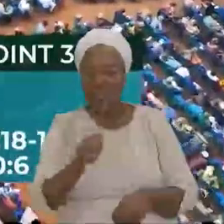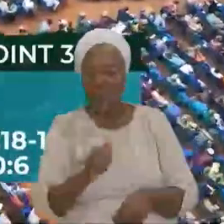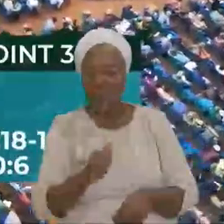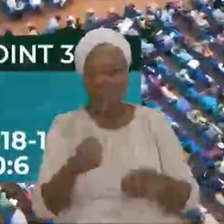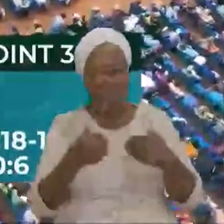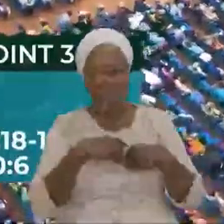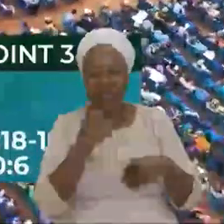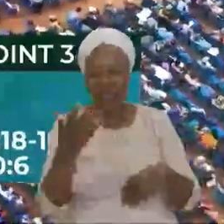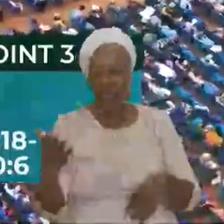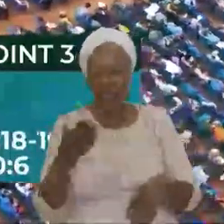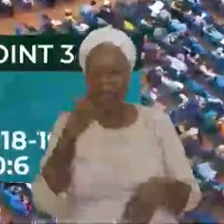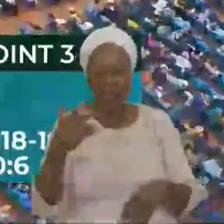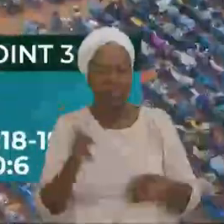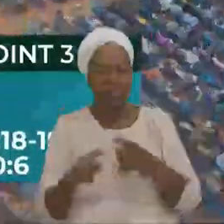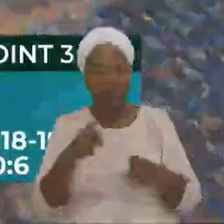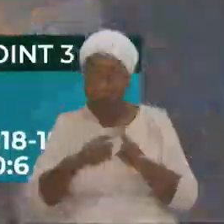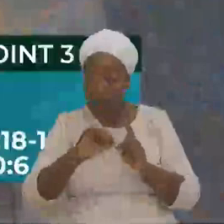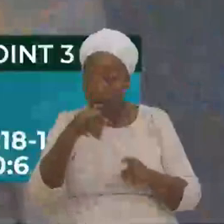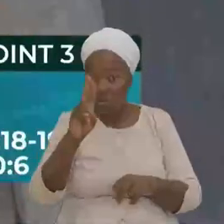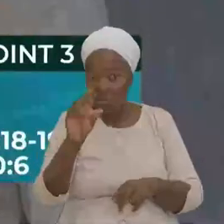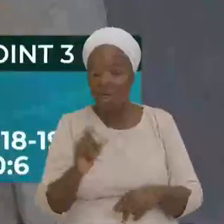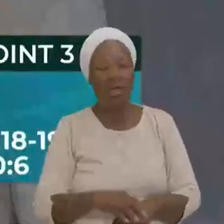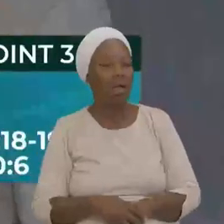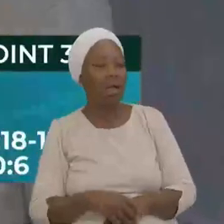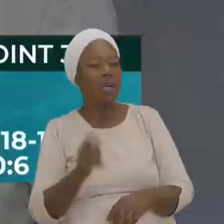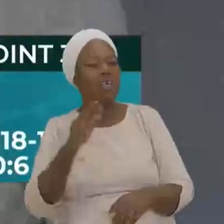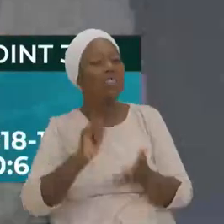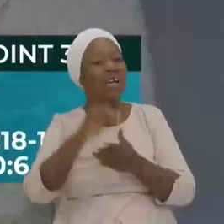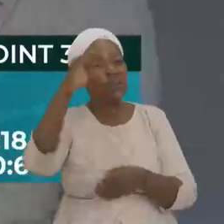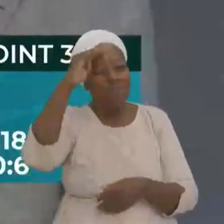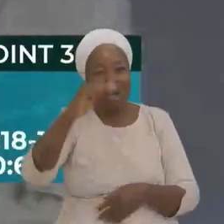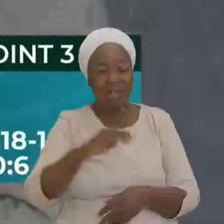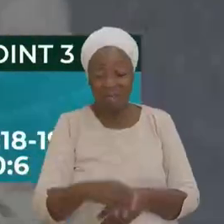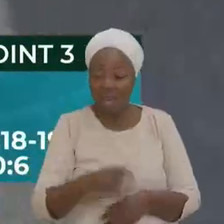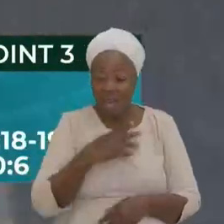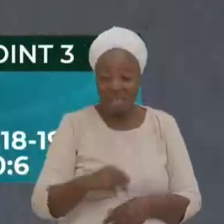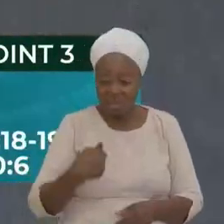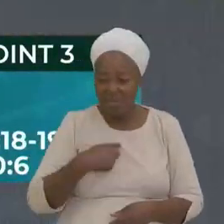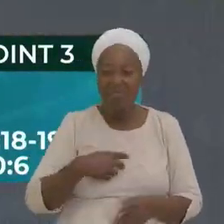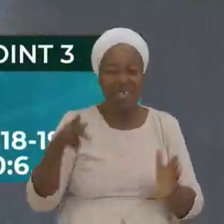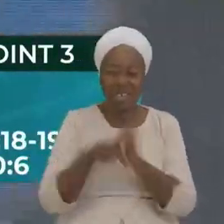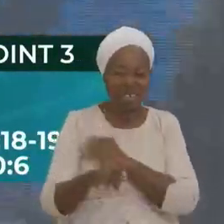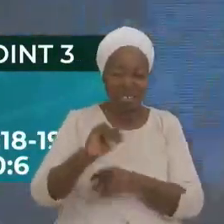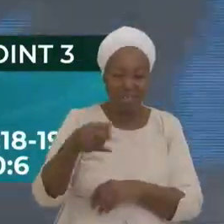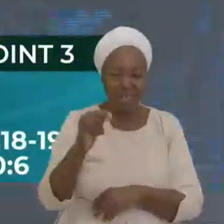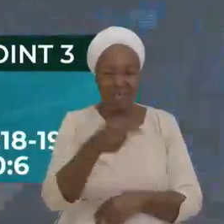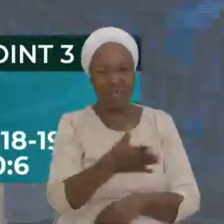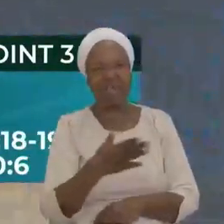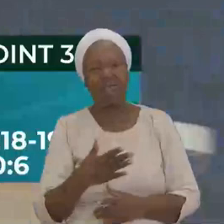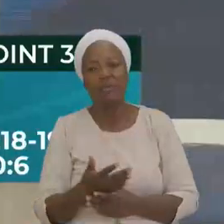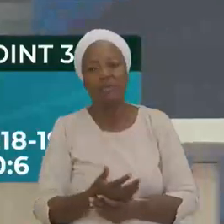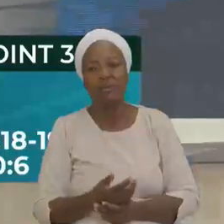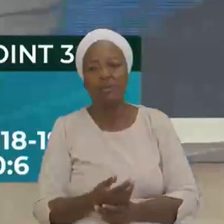ne dispute pas. Jean ne fait pas de commentaires. Mais Judas, non, non. Cet homme, il